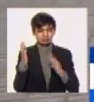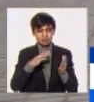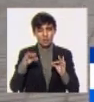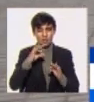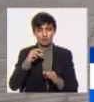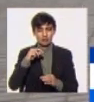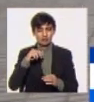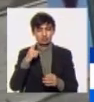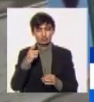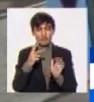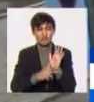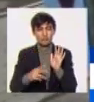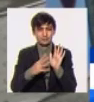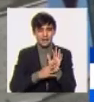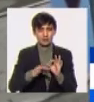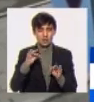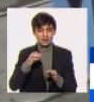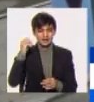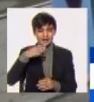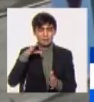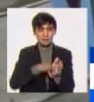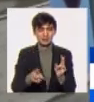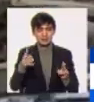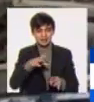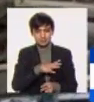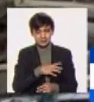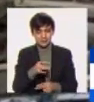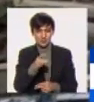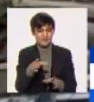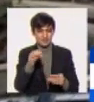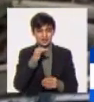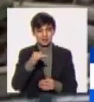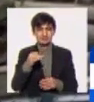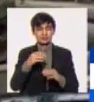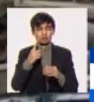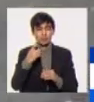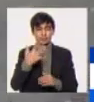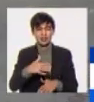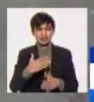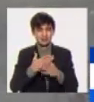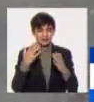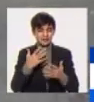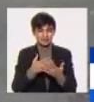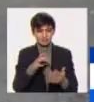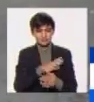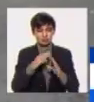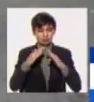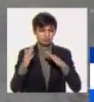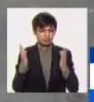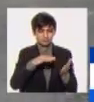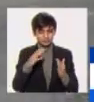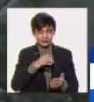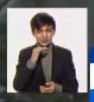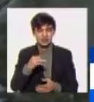салдарынан 189 елді мекен жарықсыз қалған, 150-ге тарта нысанның шатыры бүлінген. Соның ішінде Көкшетау қаласы бойынша